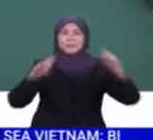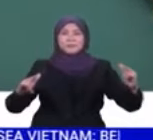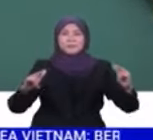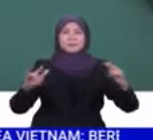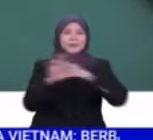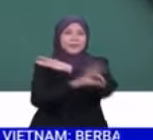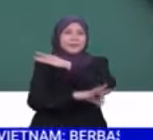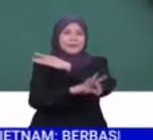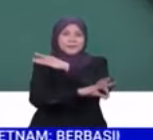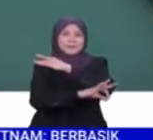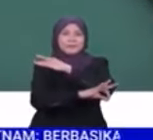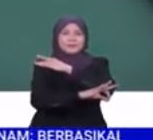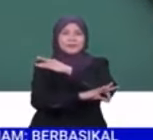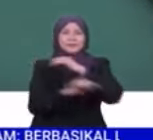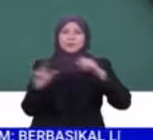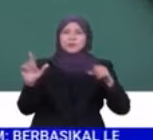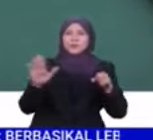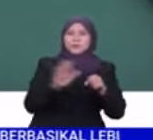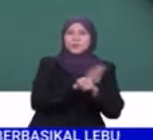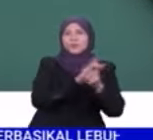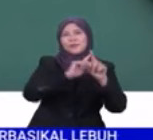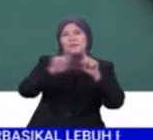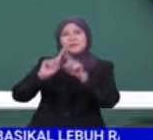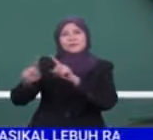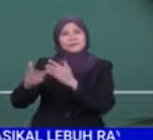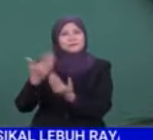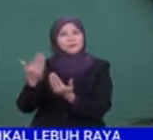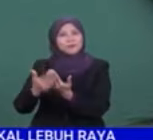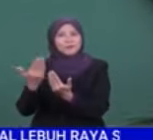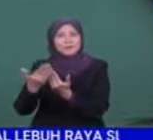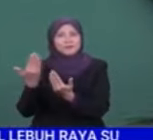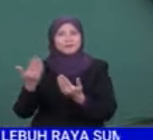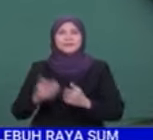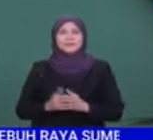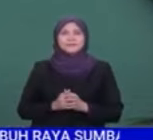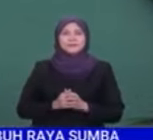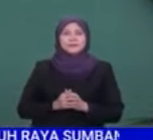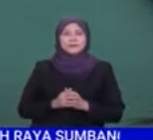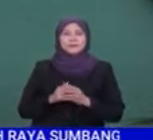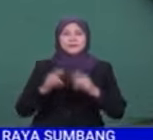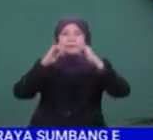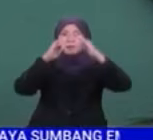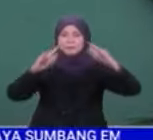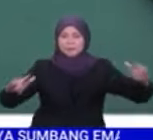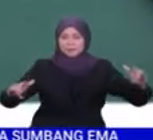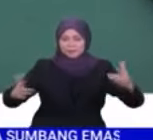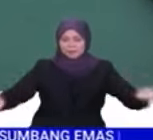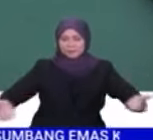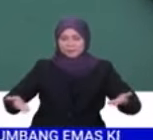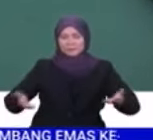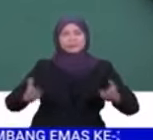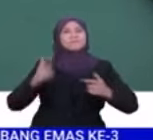Negeri Sembilan yang dilengkapi dengan pelbagai kemudahan, tapak perkhemahan The Wharf menjadi